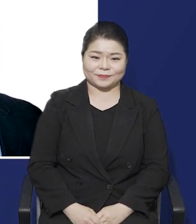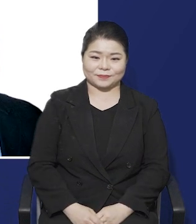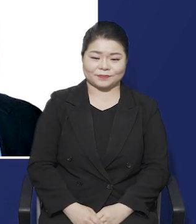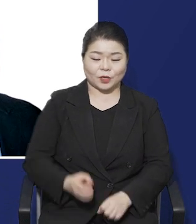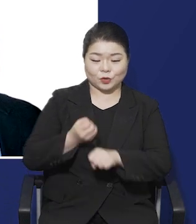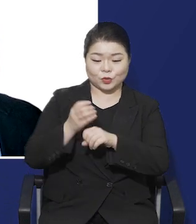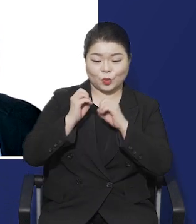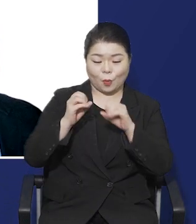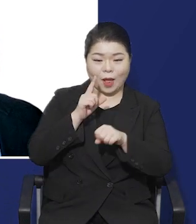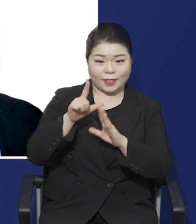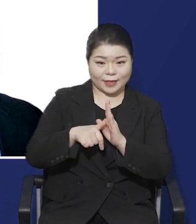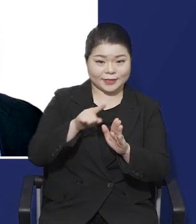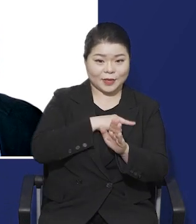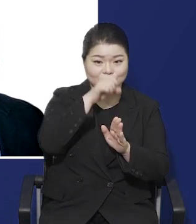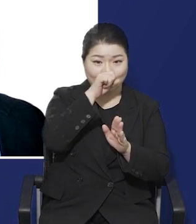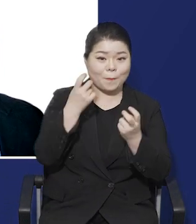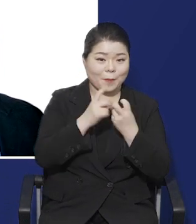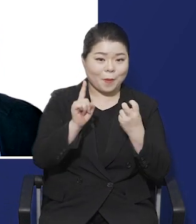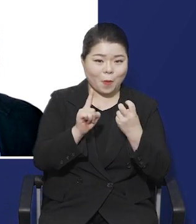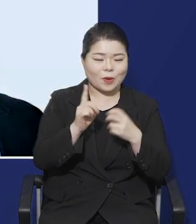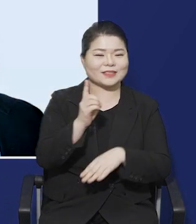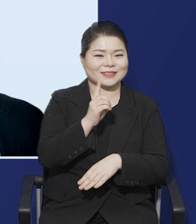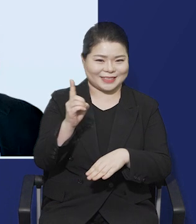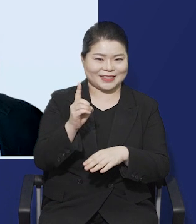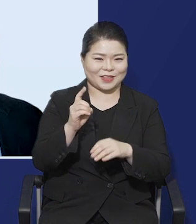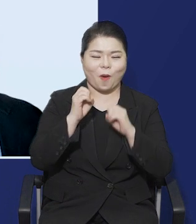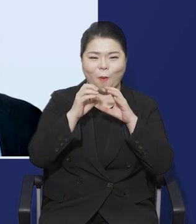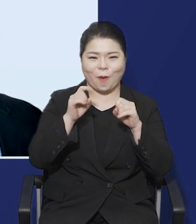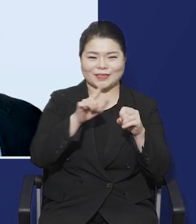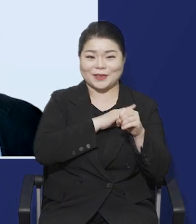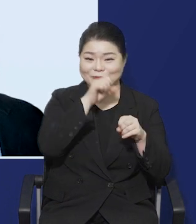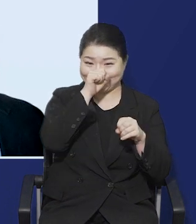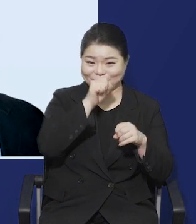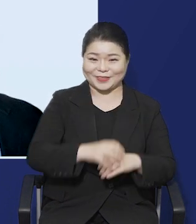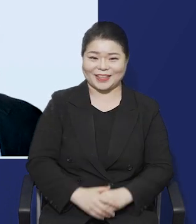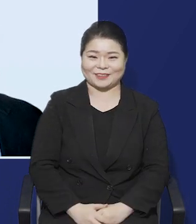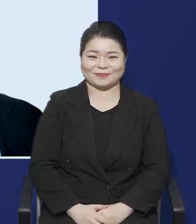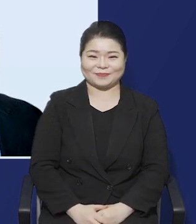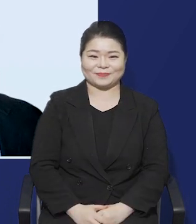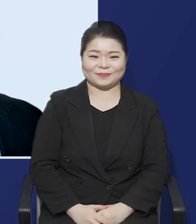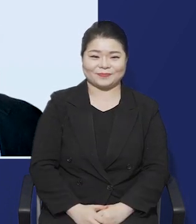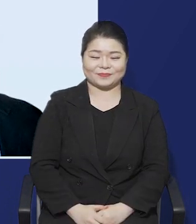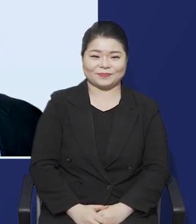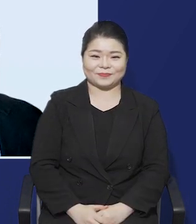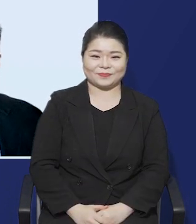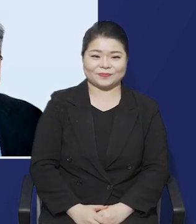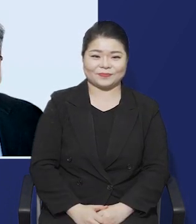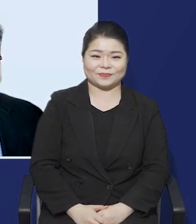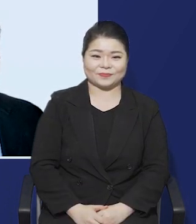수출 마케팅의 가장 좋은 방법으로 디지털 마케팅을 활용하는 것이 좋겠습니다.